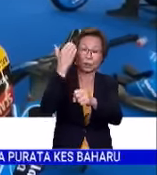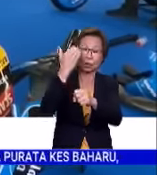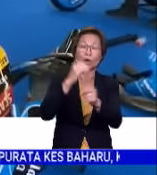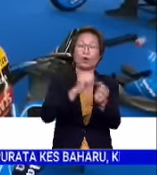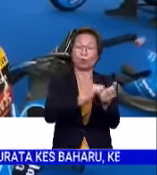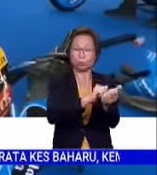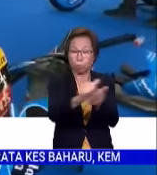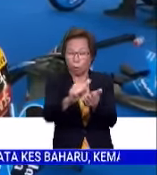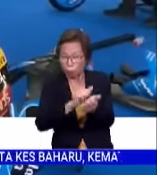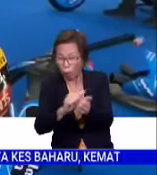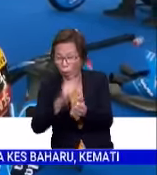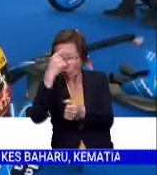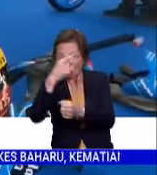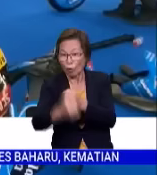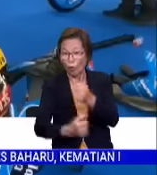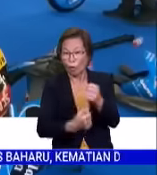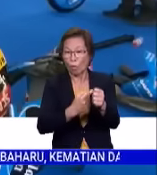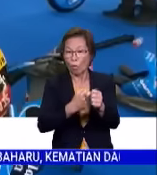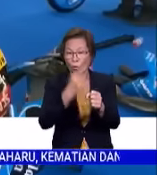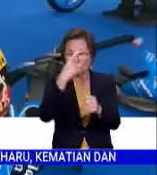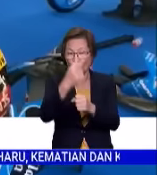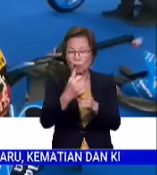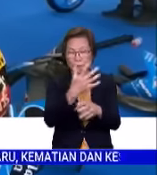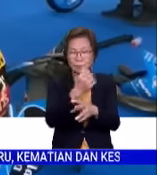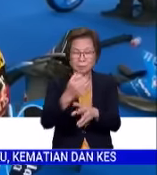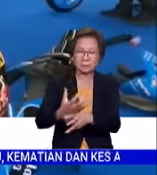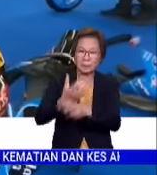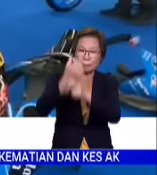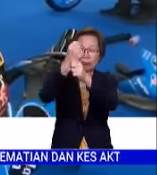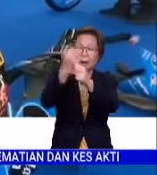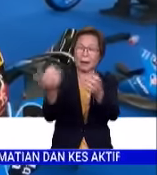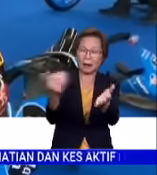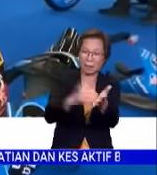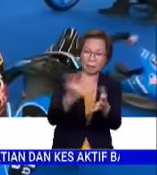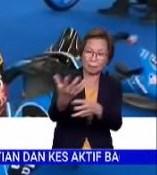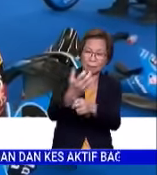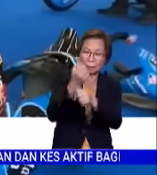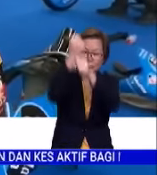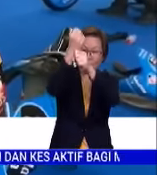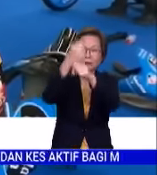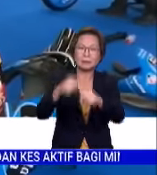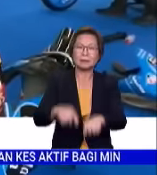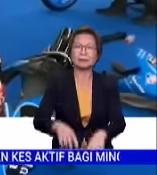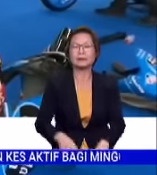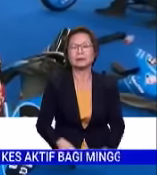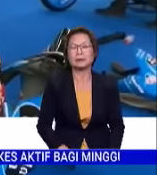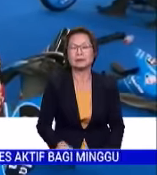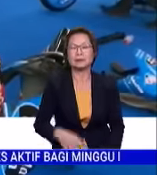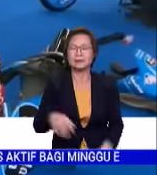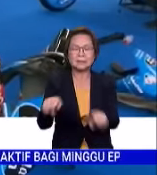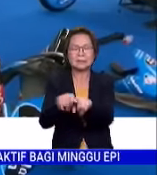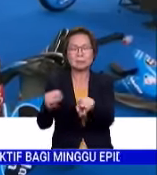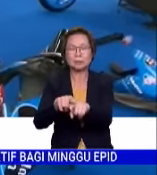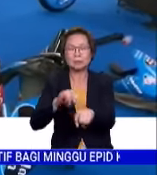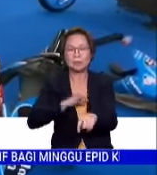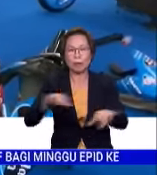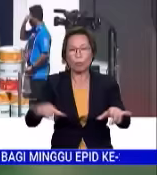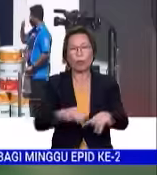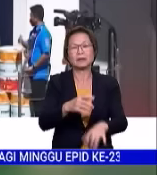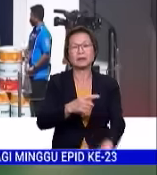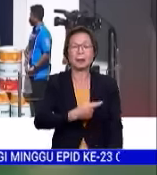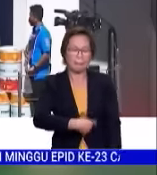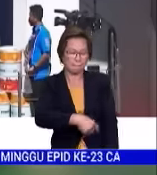qualifying. So saya ingin mengulangi lagi sekali seperti mana yang saya dah buat di